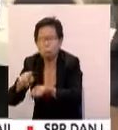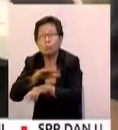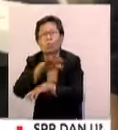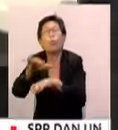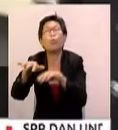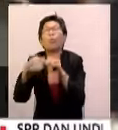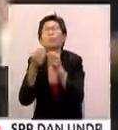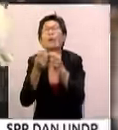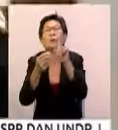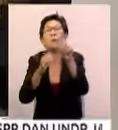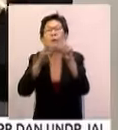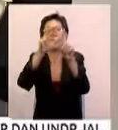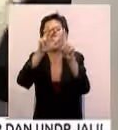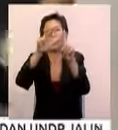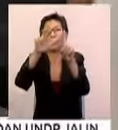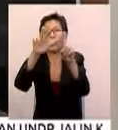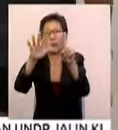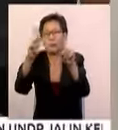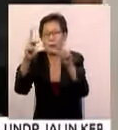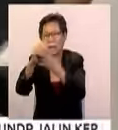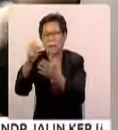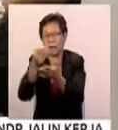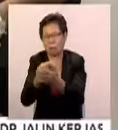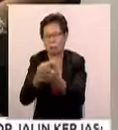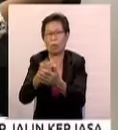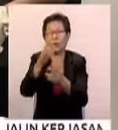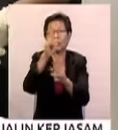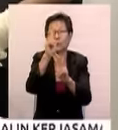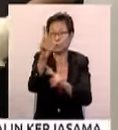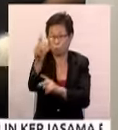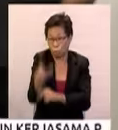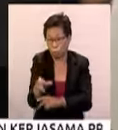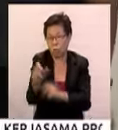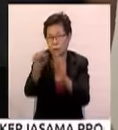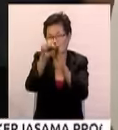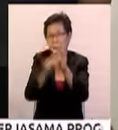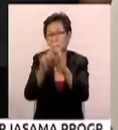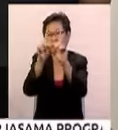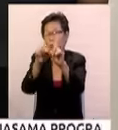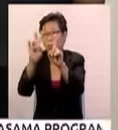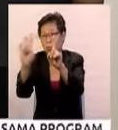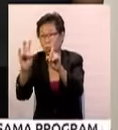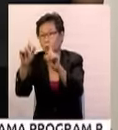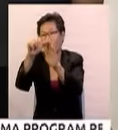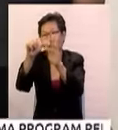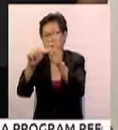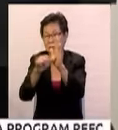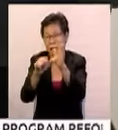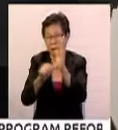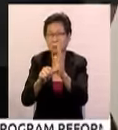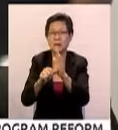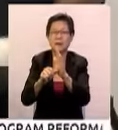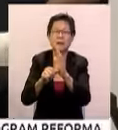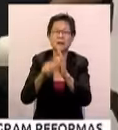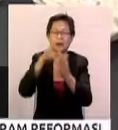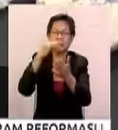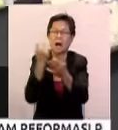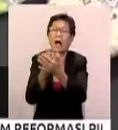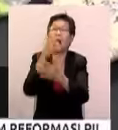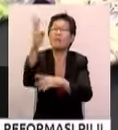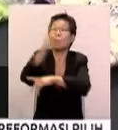hampir RM135,000. Suspek kedua ditahan di bawah Seksyen 117 Kanun Acara Jenayah selama 6 hari sehingga